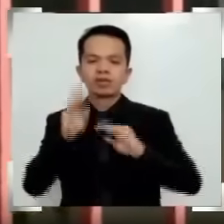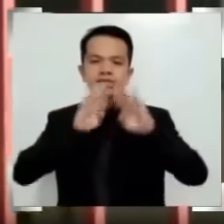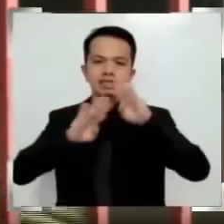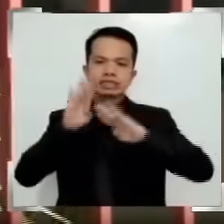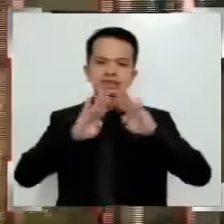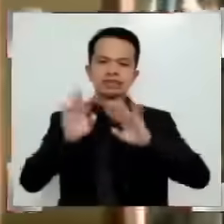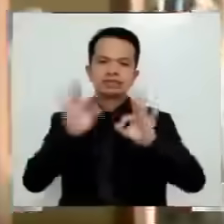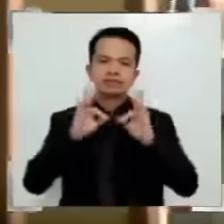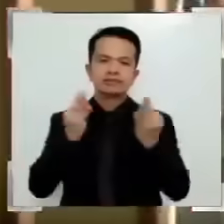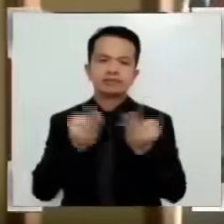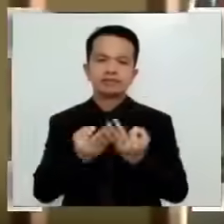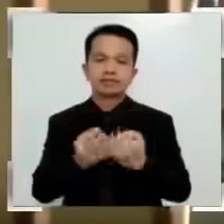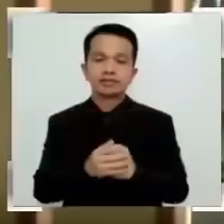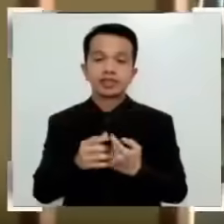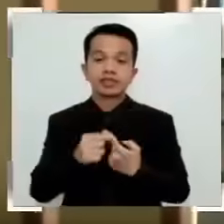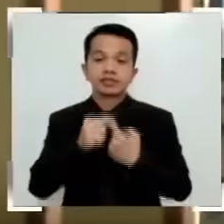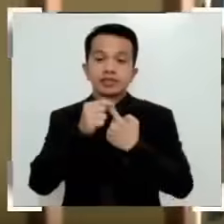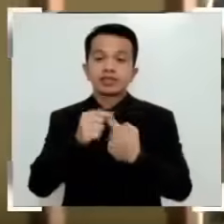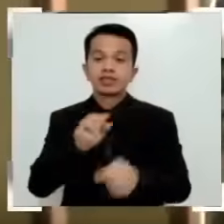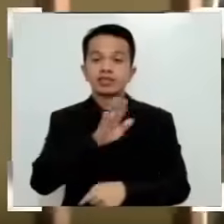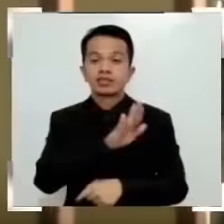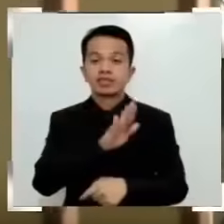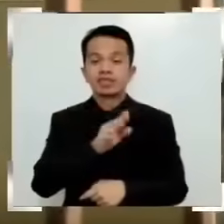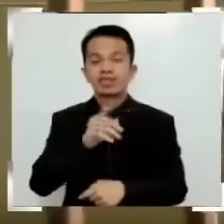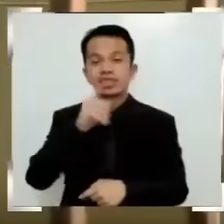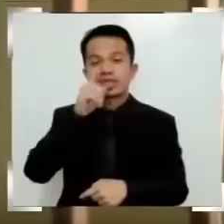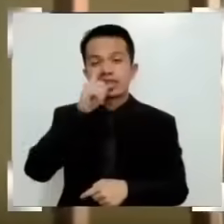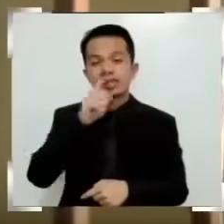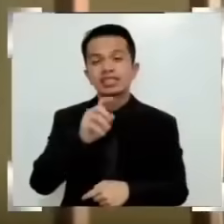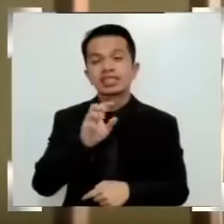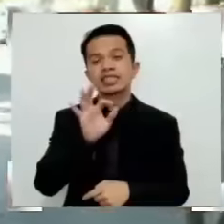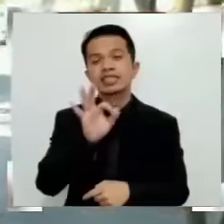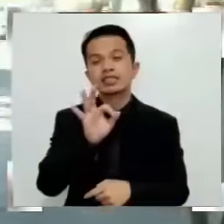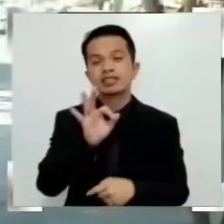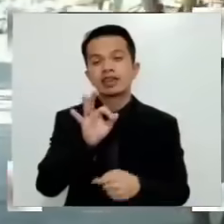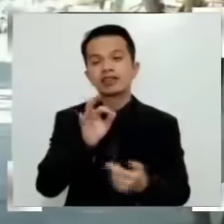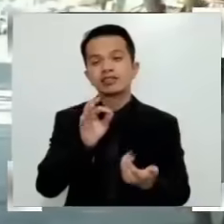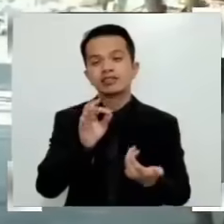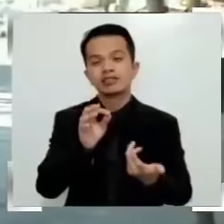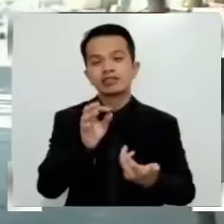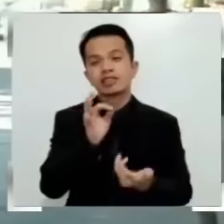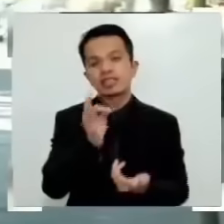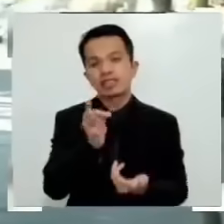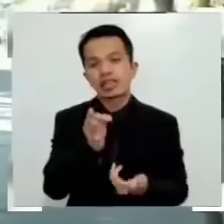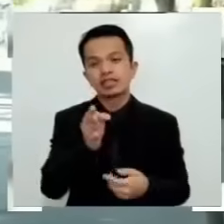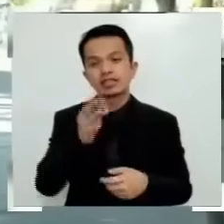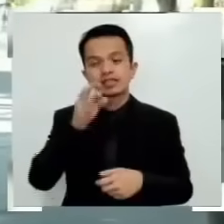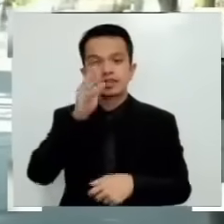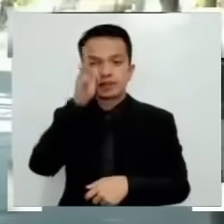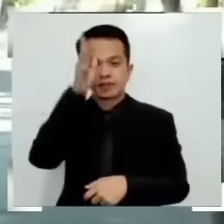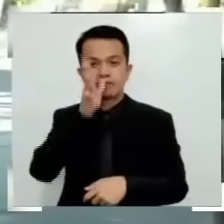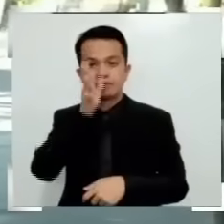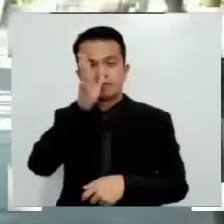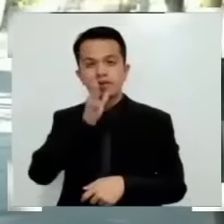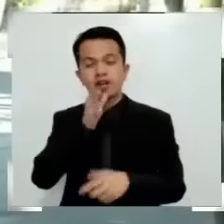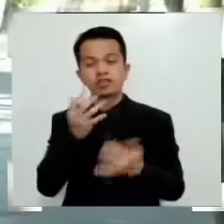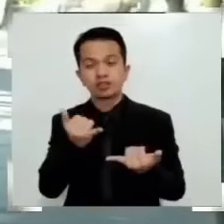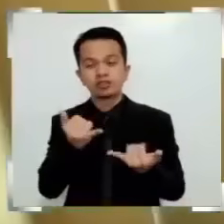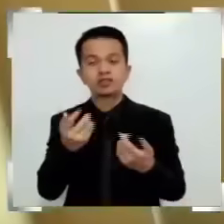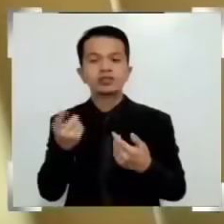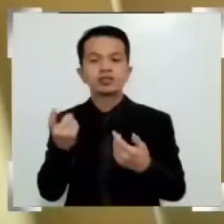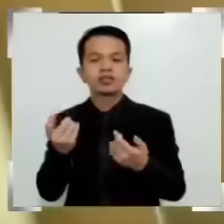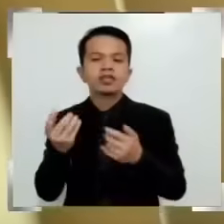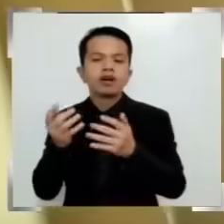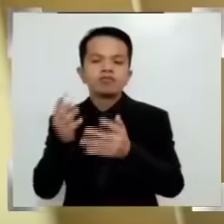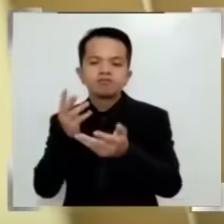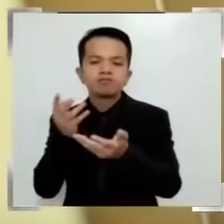lalo na para sa kanyang 71 taong gulang na ina. Bilang chairman ng LTFRB, nakikipag-ugnayan na raw siya